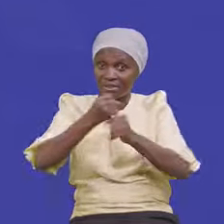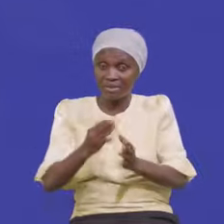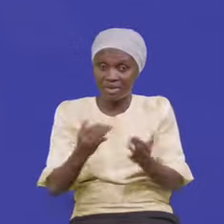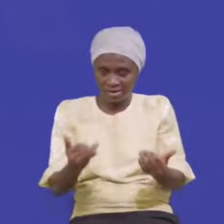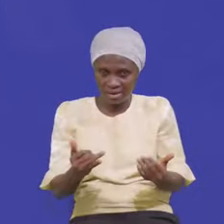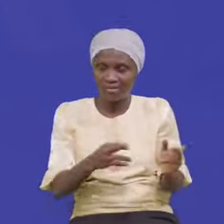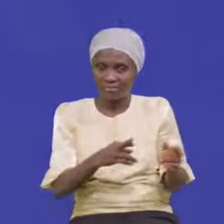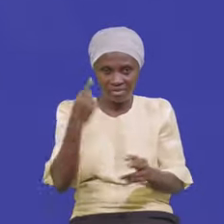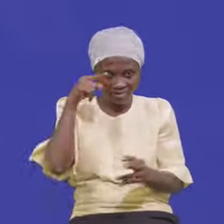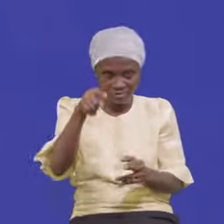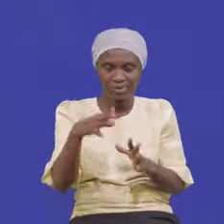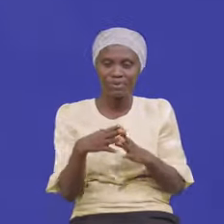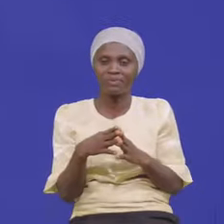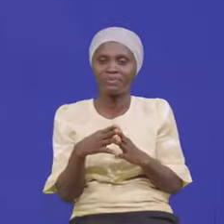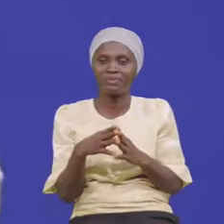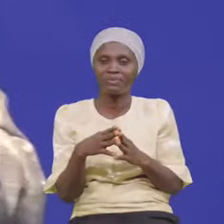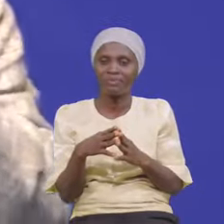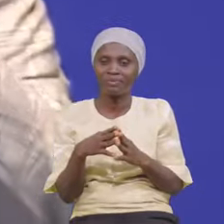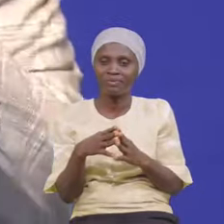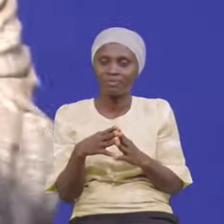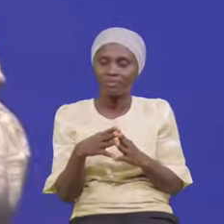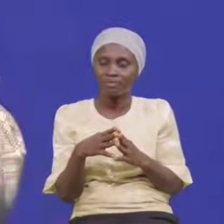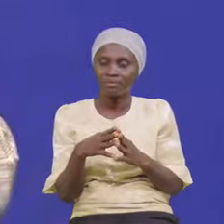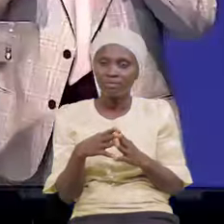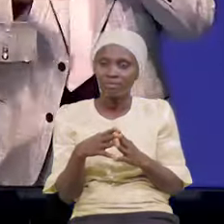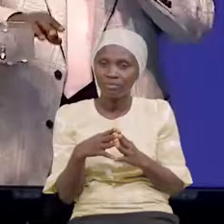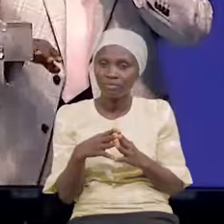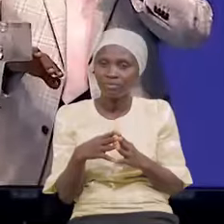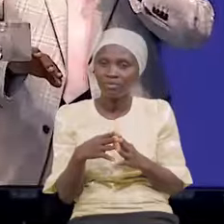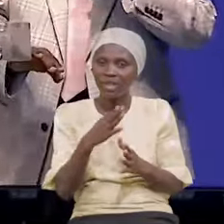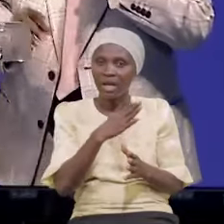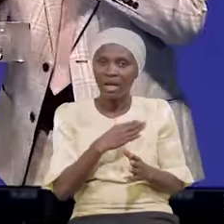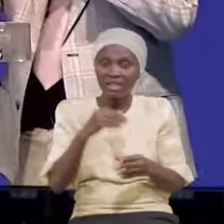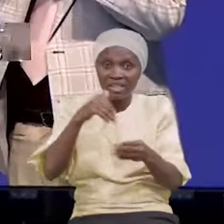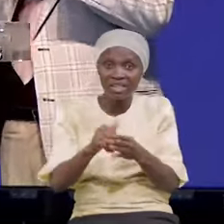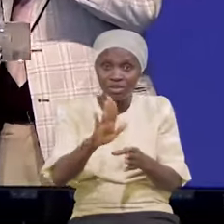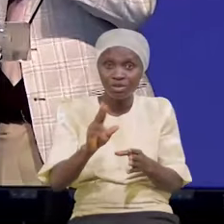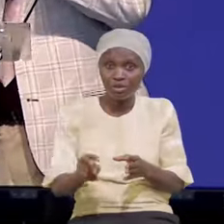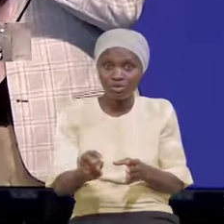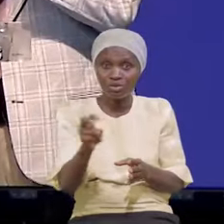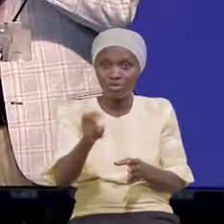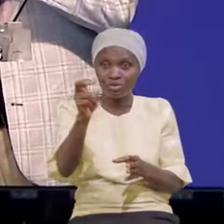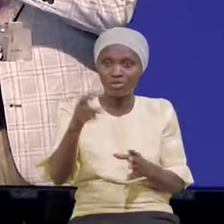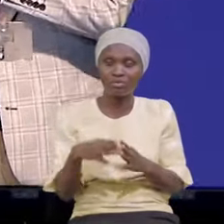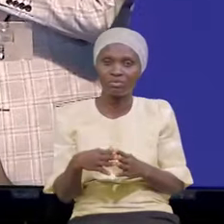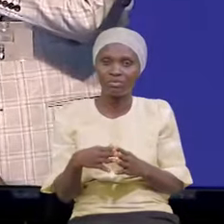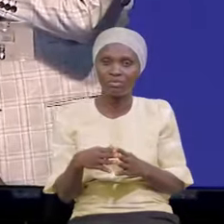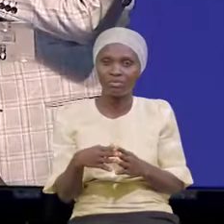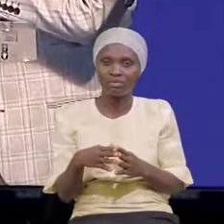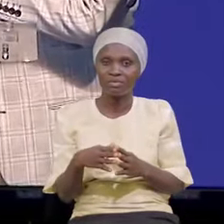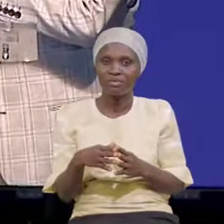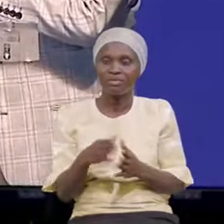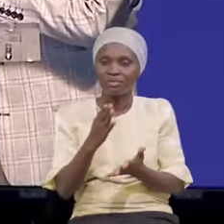you. పైకెత్తబడ్డ క్రీస్తు మధ్యవర్తిగా ఇప్పుడు మీకు అందుబాటులో ఉన్నారు. And your journey. ఆ యొక్క యాత్రలో. Stop that journey. ఆ యొక్క